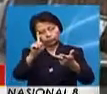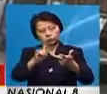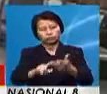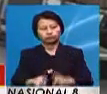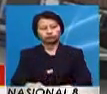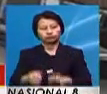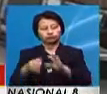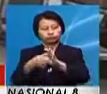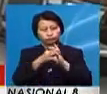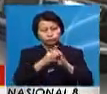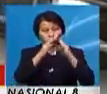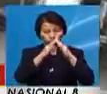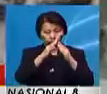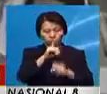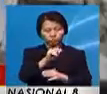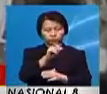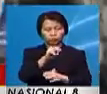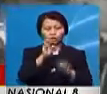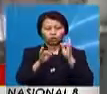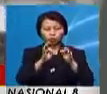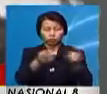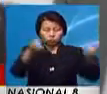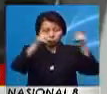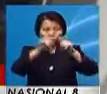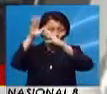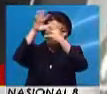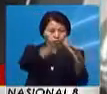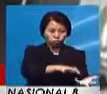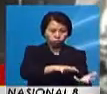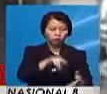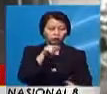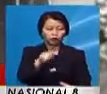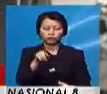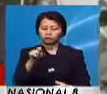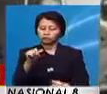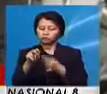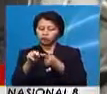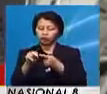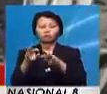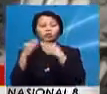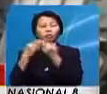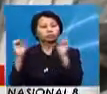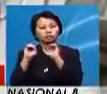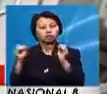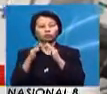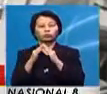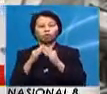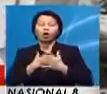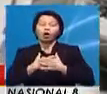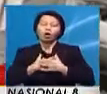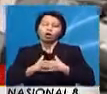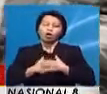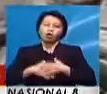pemilik rumah, Tan Mong Kim, walaupun ketika kejadian dia dan ahli keluarganya tiada di rumah, namun dia bersyukur Umi Rashidah dan